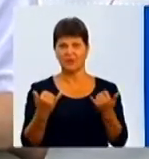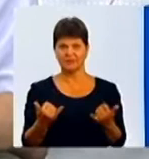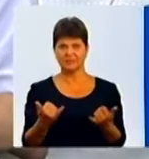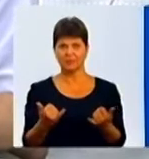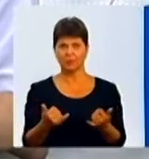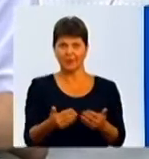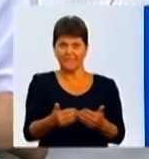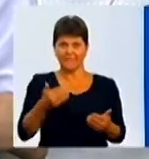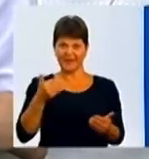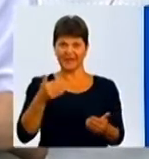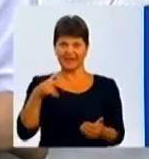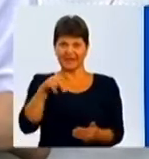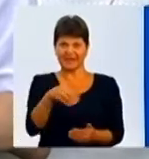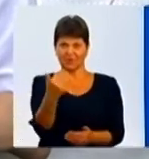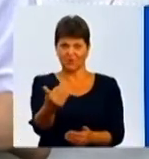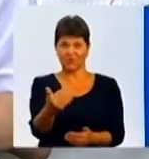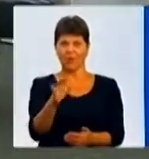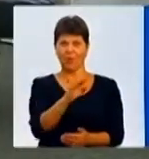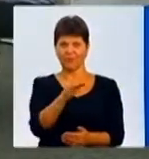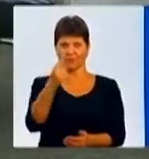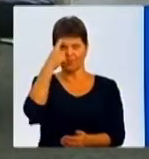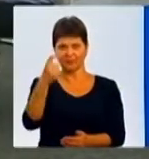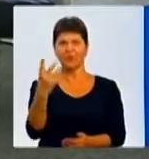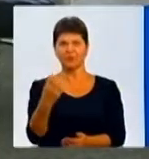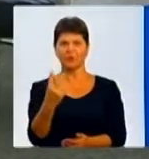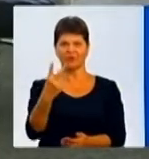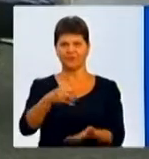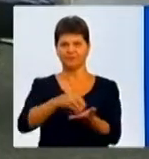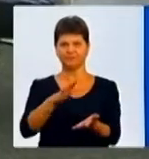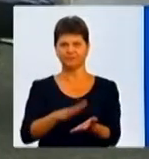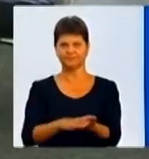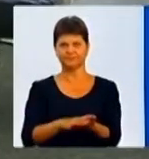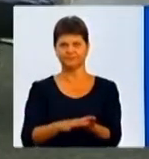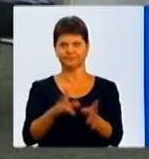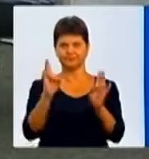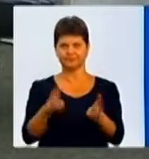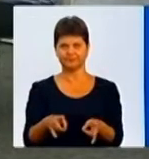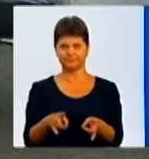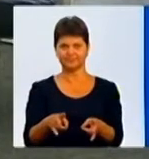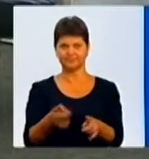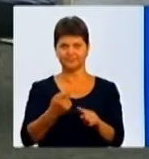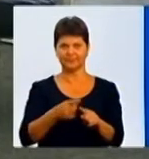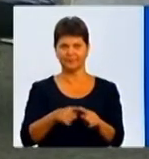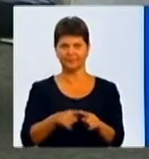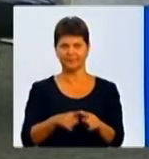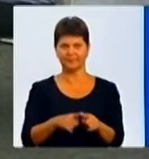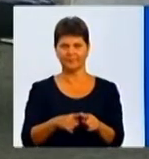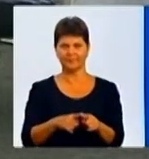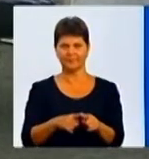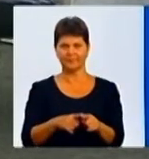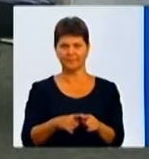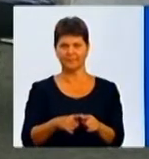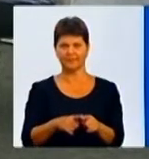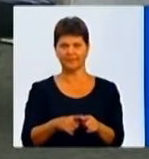надійшла інформація, вже офіційне повідомлення про те, що ще два випадки зареєстровані, вже на ті, які трапилися вже останніми днями. А